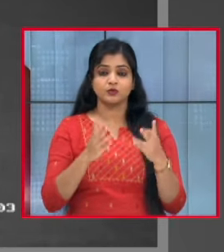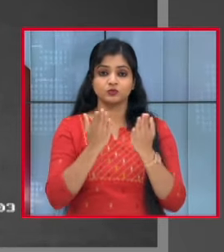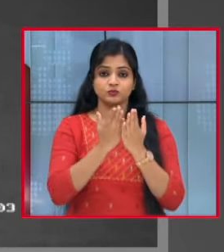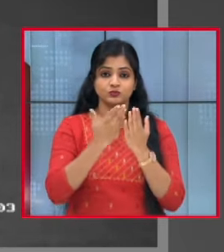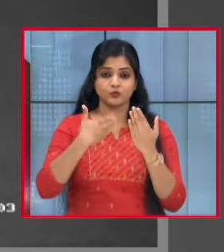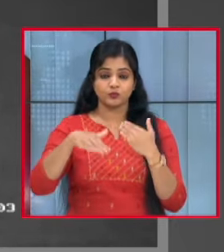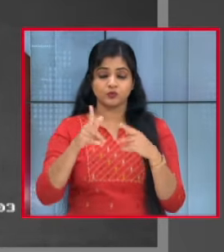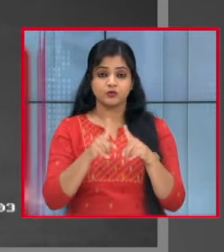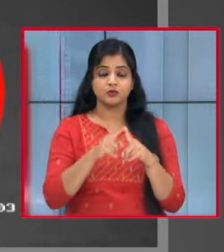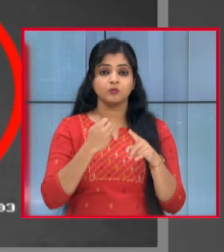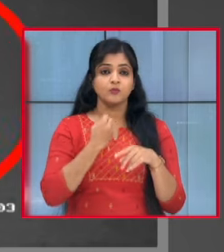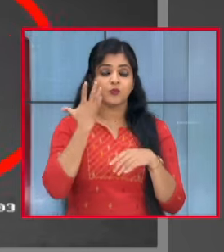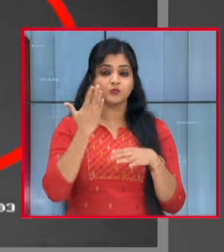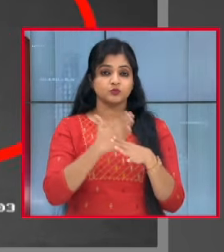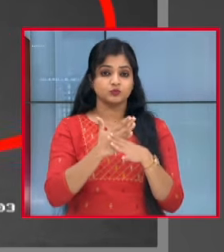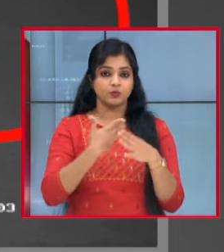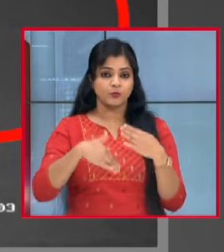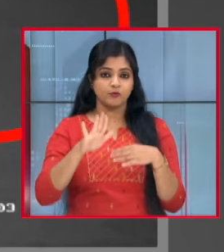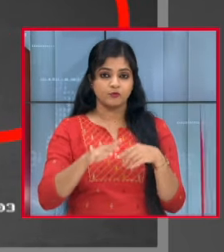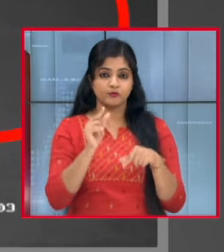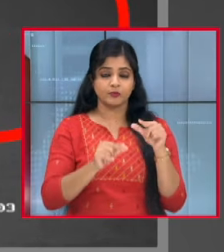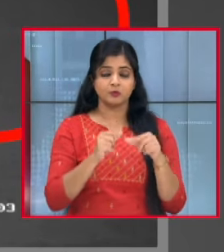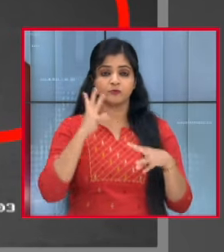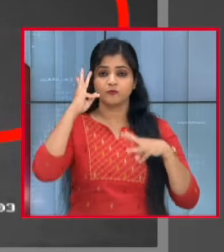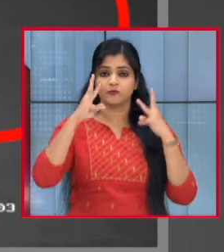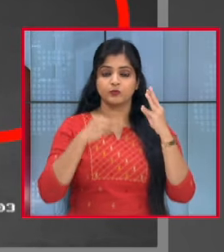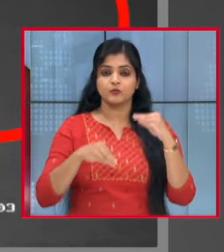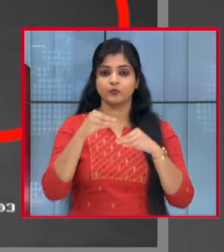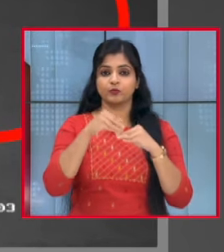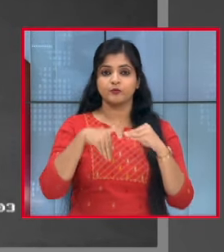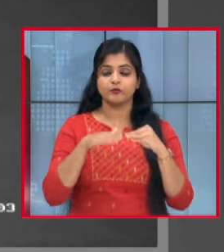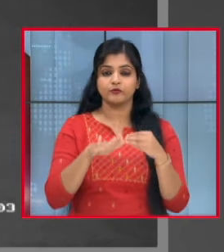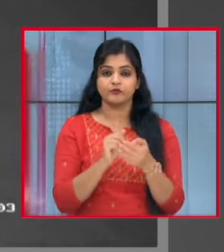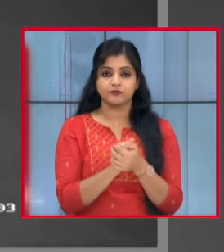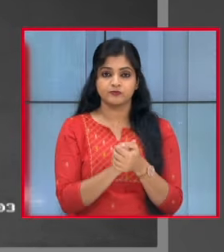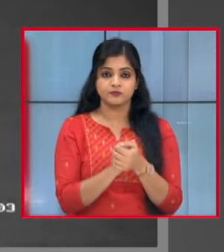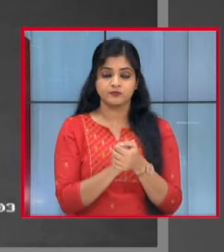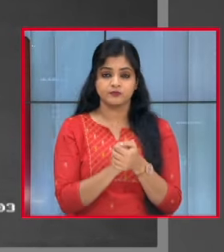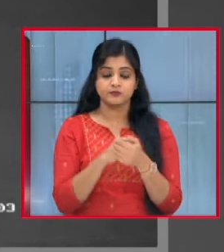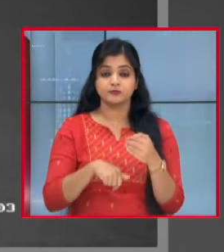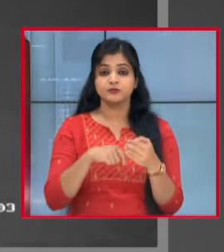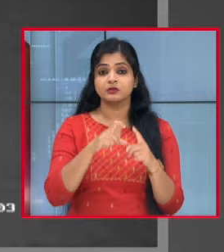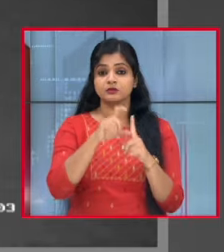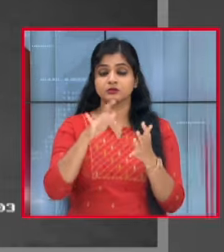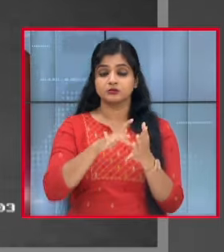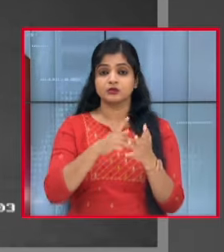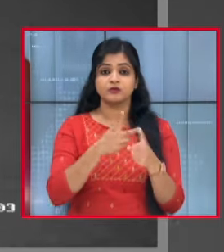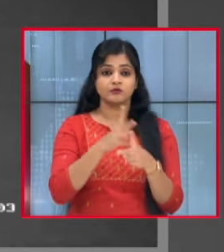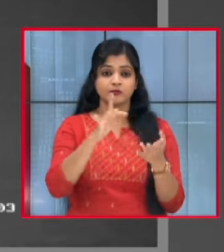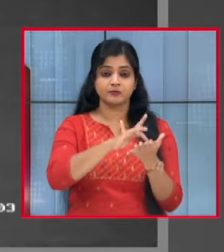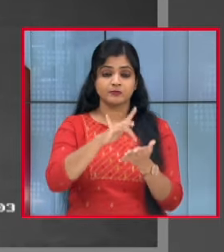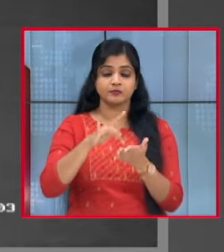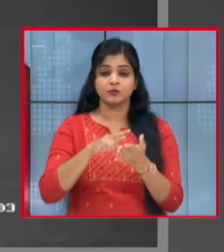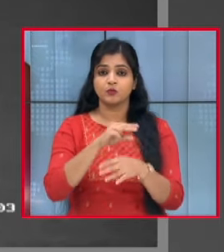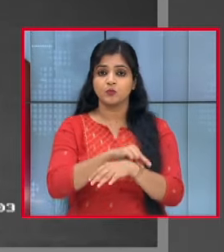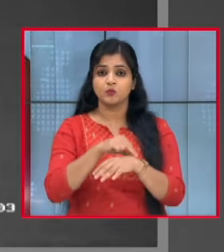സ്കൂളിലേക്കും മറ്റും അയക്കുന്നതിനും രാവിലെ ജോലിക്ക് പോകുന്ന ആളുകൾക്കും എല്ലാം വലിയ ഭീതി രൂപപ്പെട്ടിരിക്കുന്ന സാഹചര്യമാണ്. ജില്ലയുടെ വിവിധ ഭാഗങ്ങളിൽ സമാനമായ രീതിയിൽ